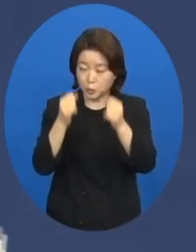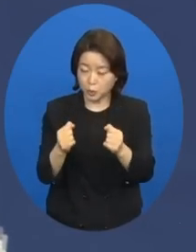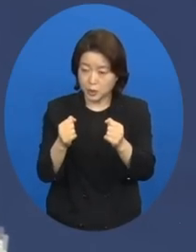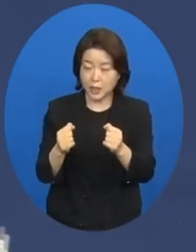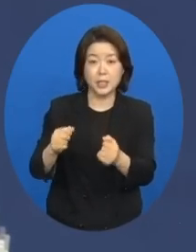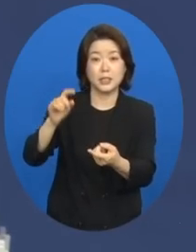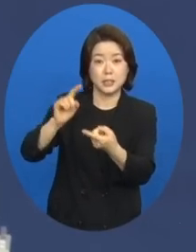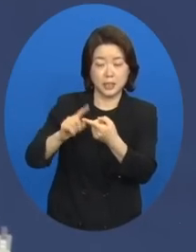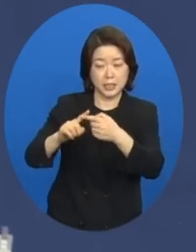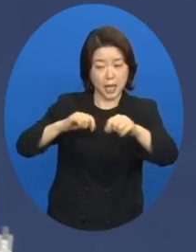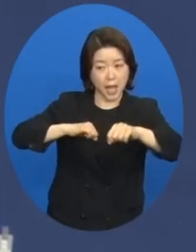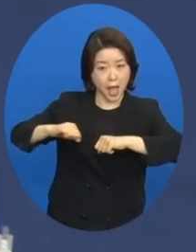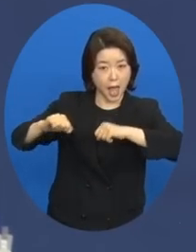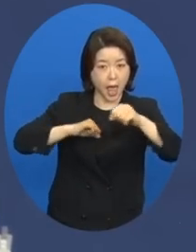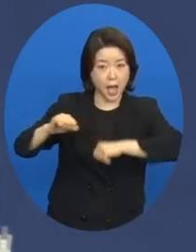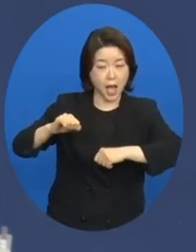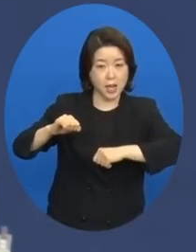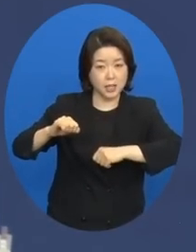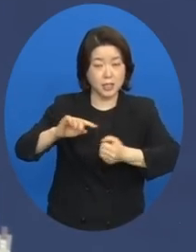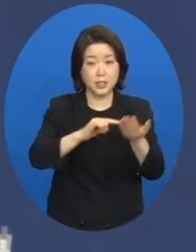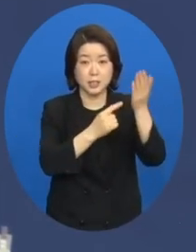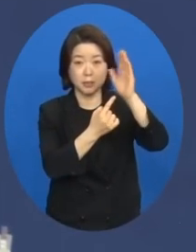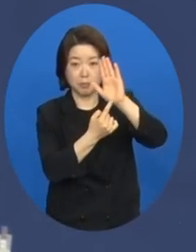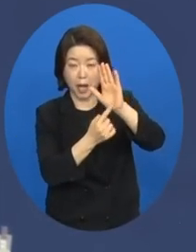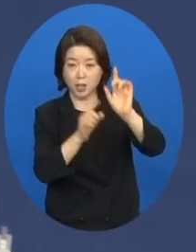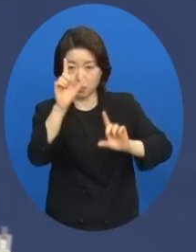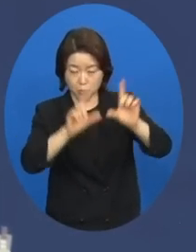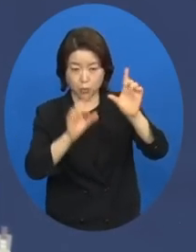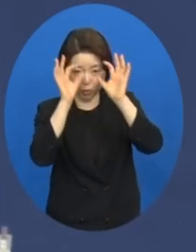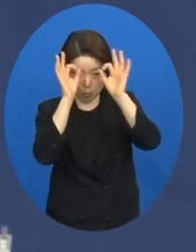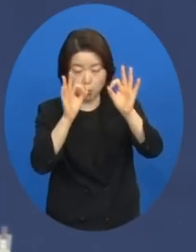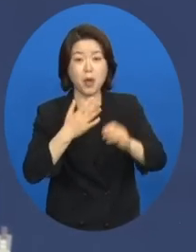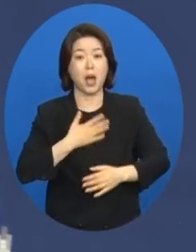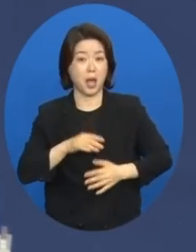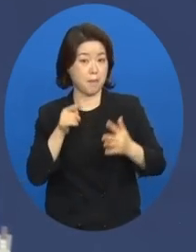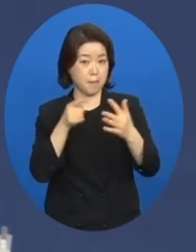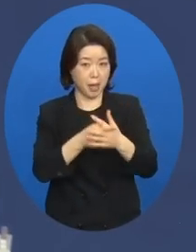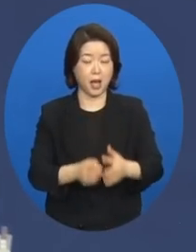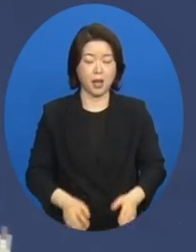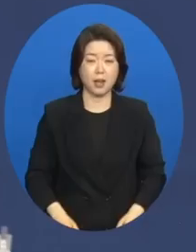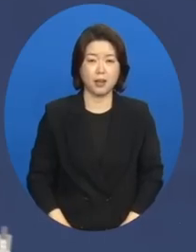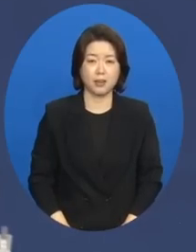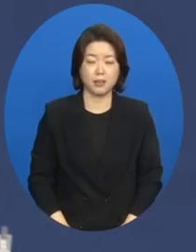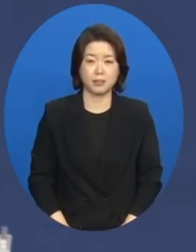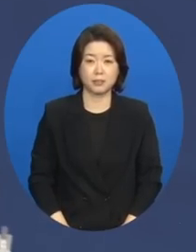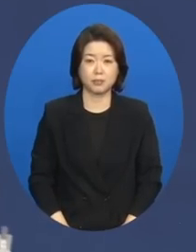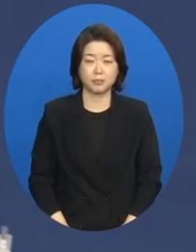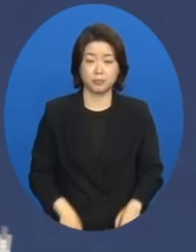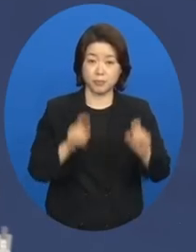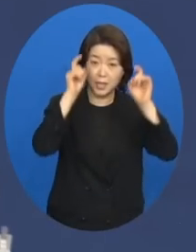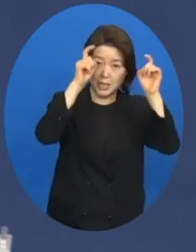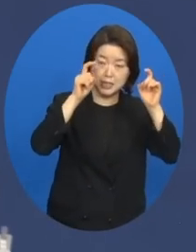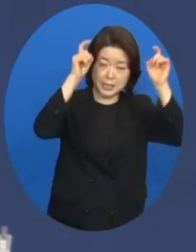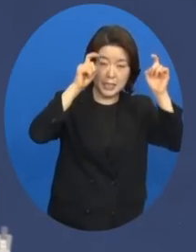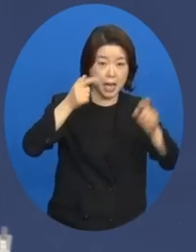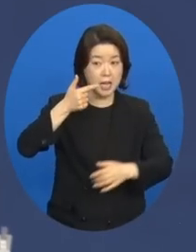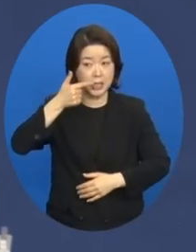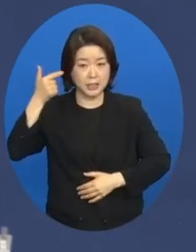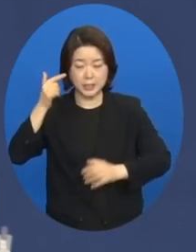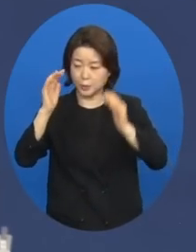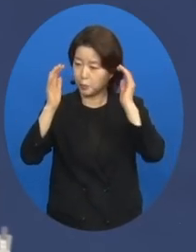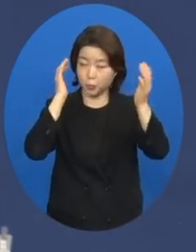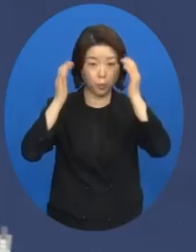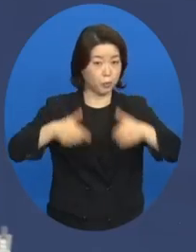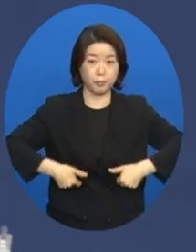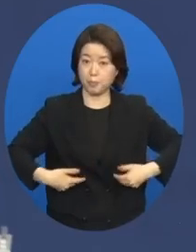존재가 행하는 그 반응하는 반응을 보고 알 수 있잖아요. 그렇죠? 예. 그래서 양과 이리를 혼돈할 필요가